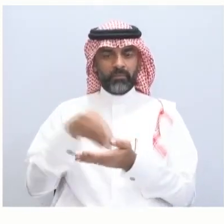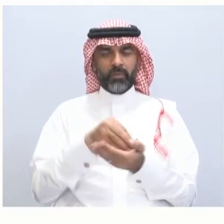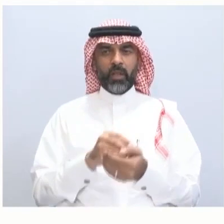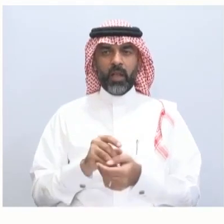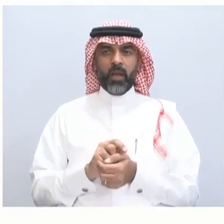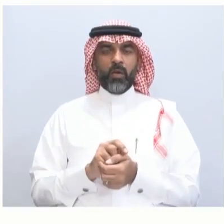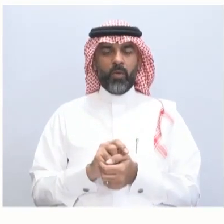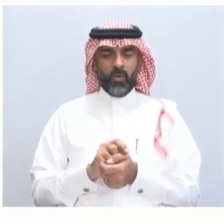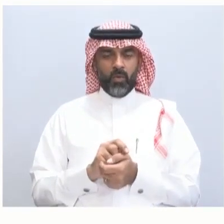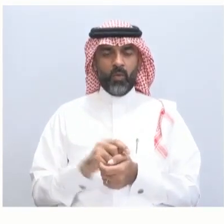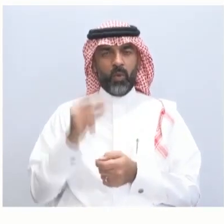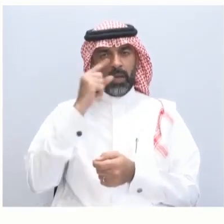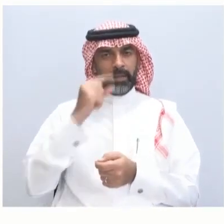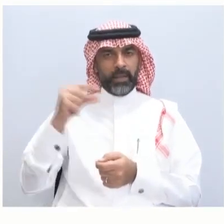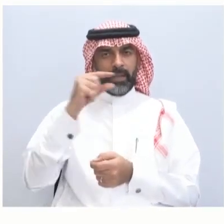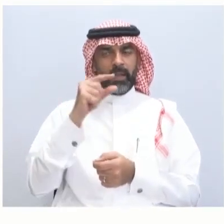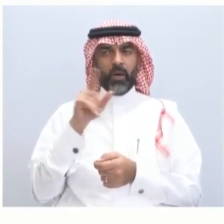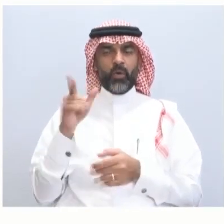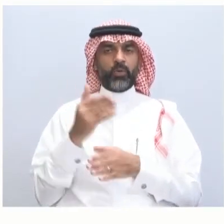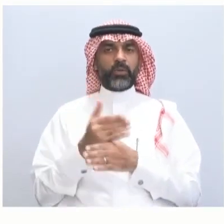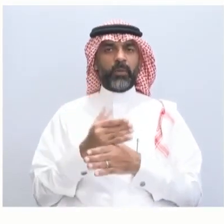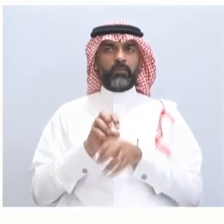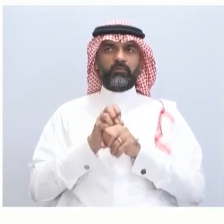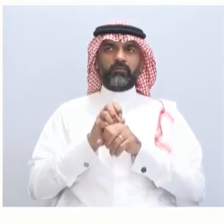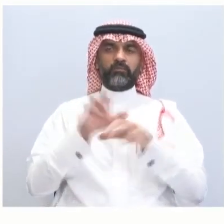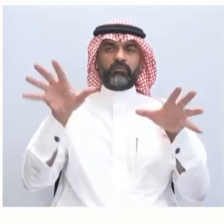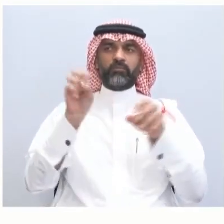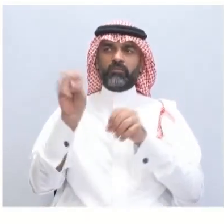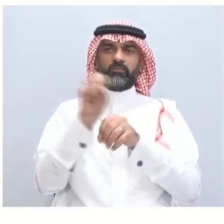مسطره اشعاع للدين الاسلامي الى العالم